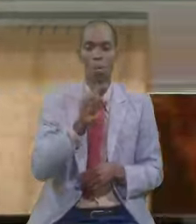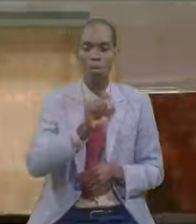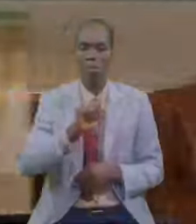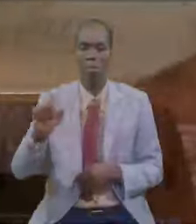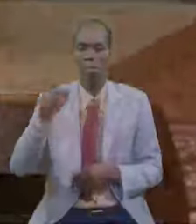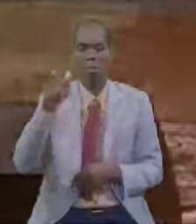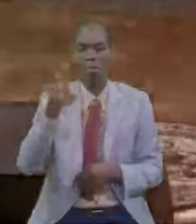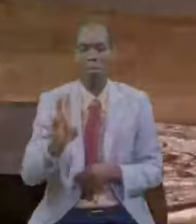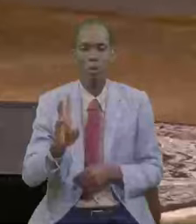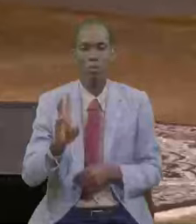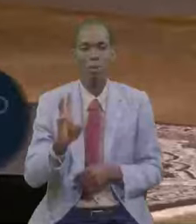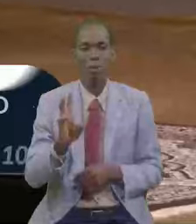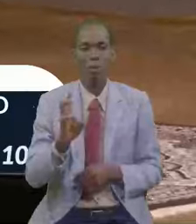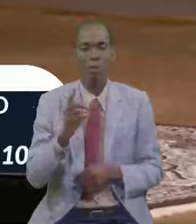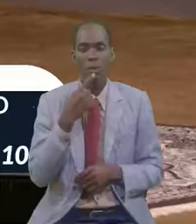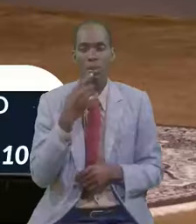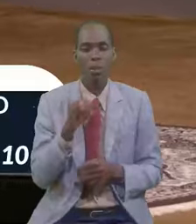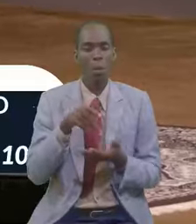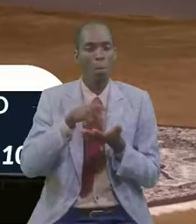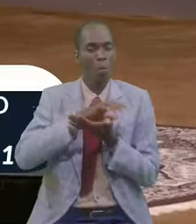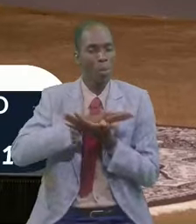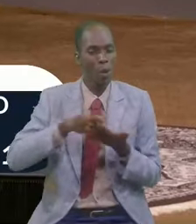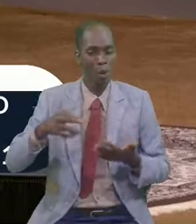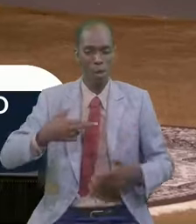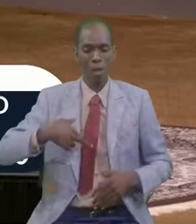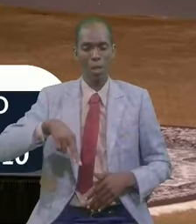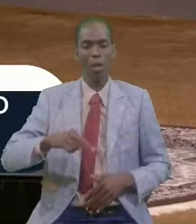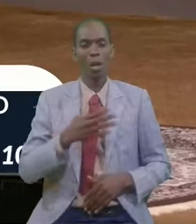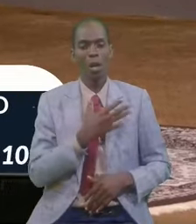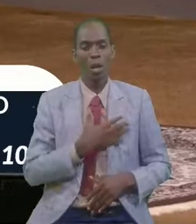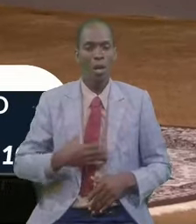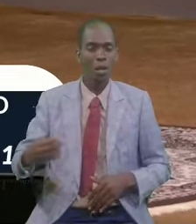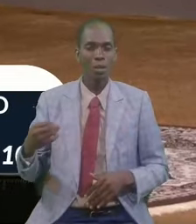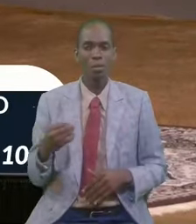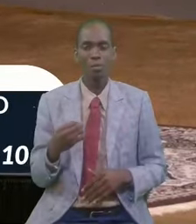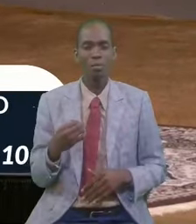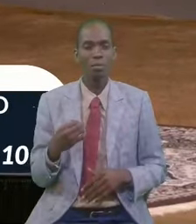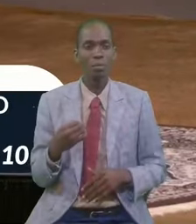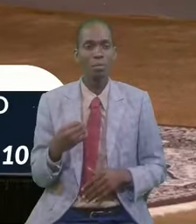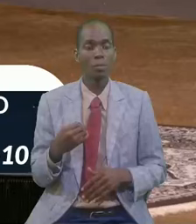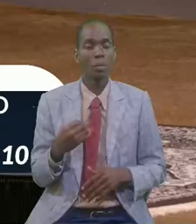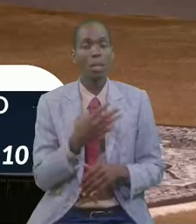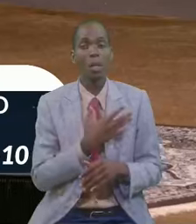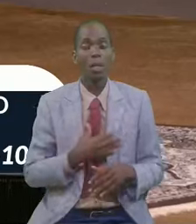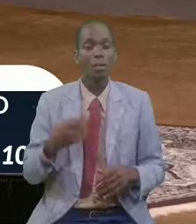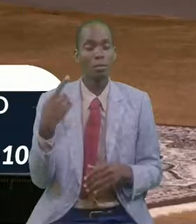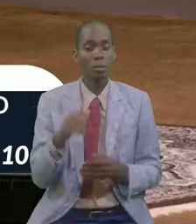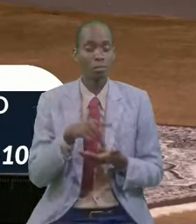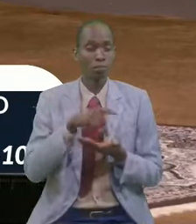1, 27 dit, la religion pure et sans tache devant Dieu notre